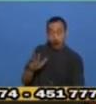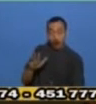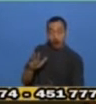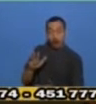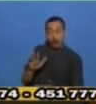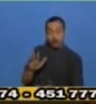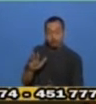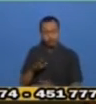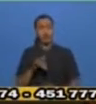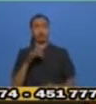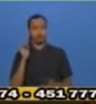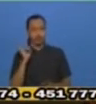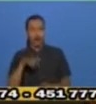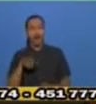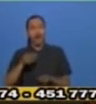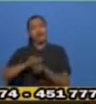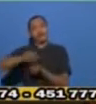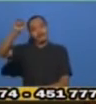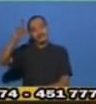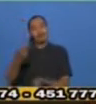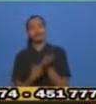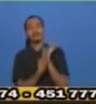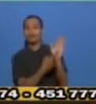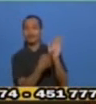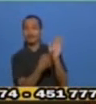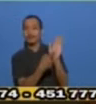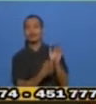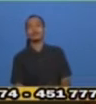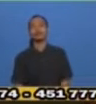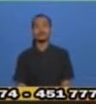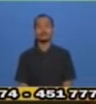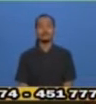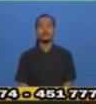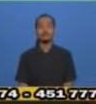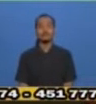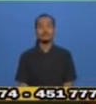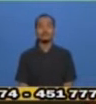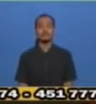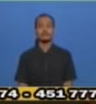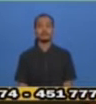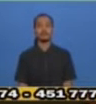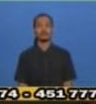lansia, yang anak-anak, semua yang sudah divaksin harus bisa mendapatkan itu tadi.